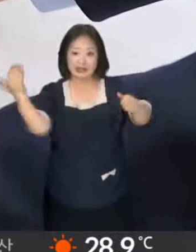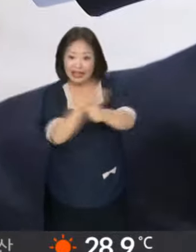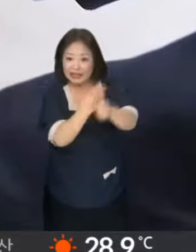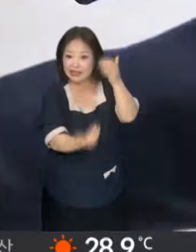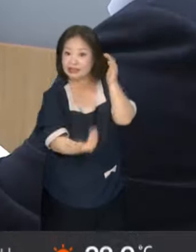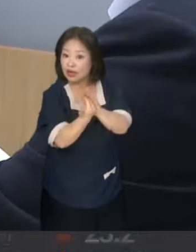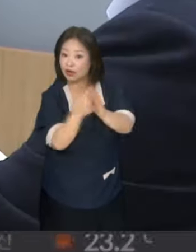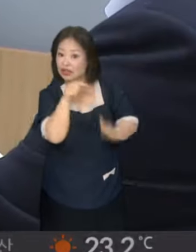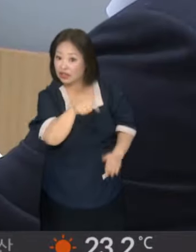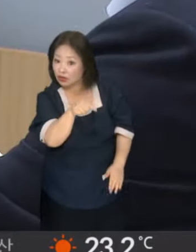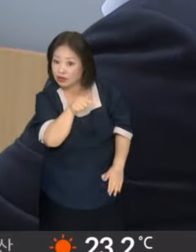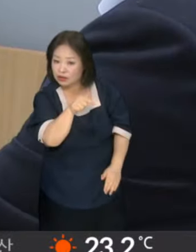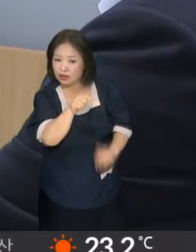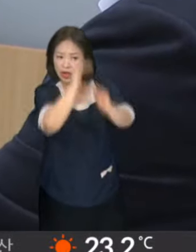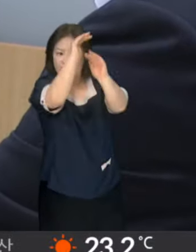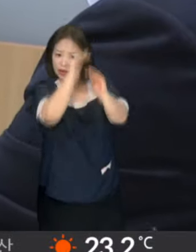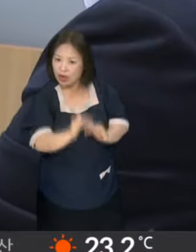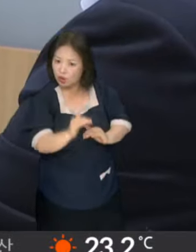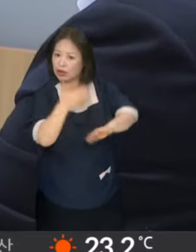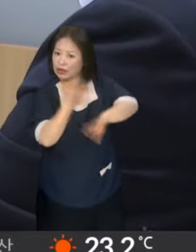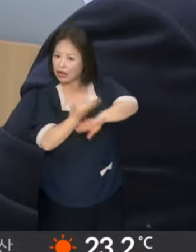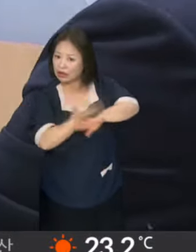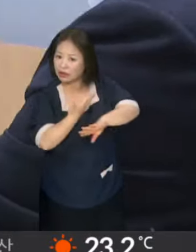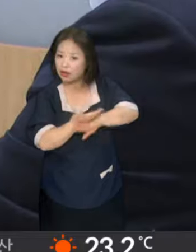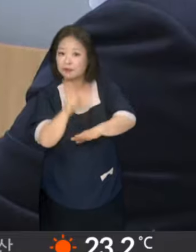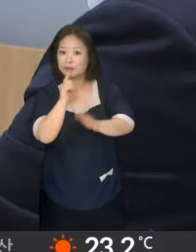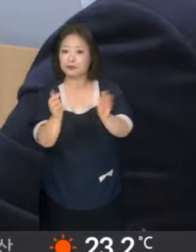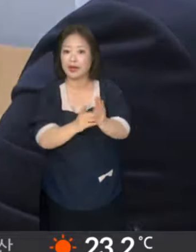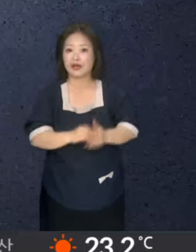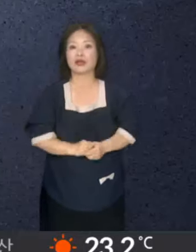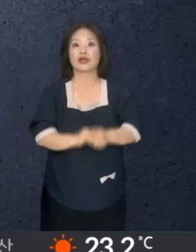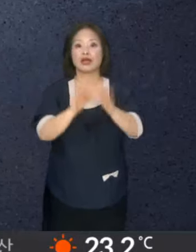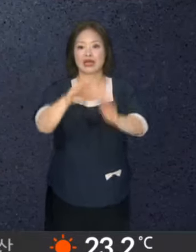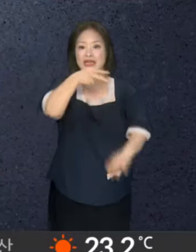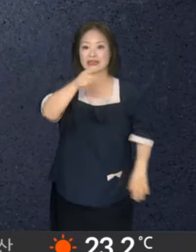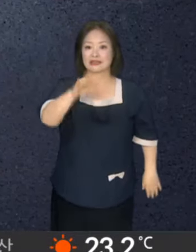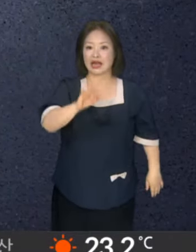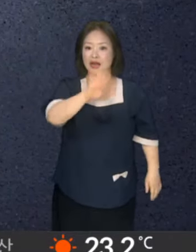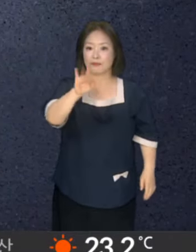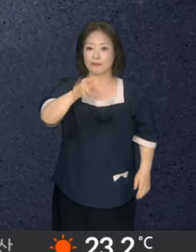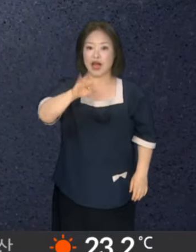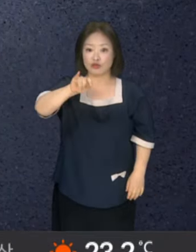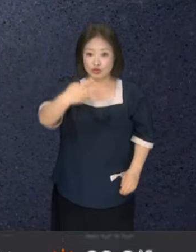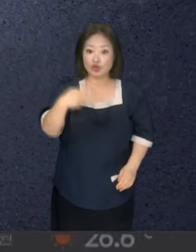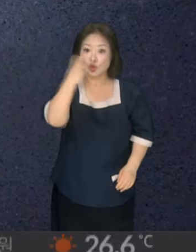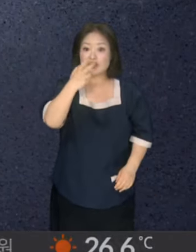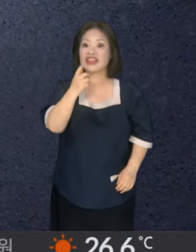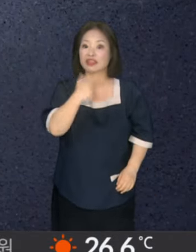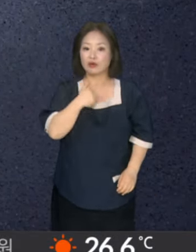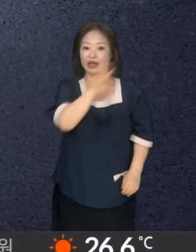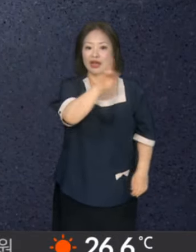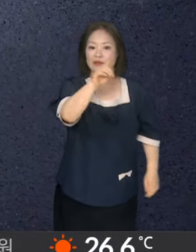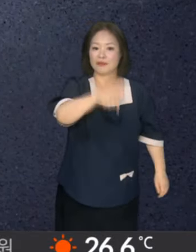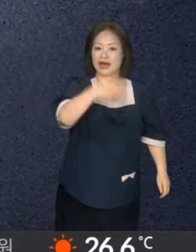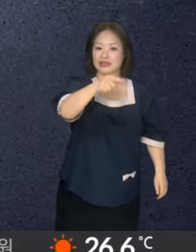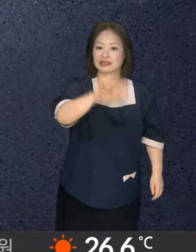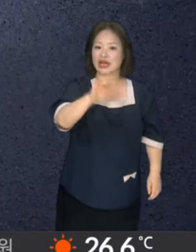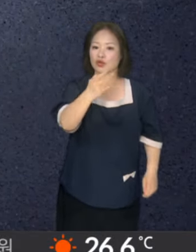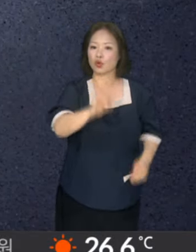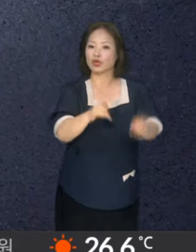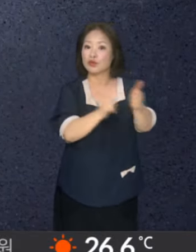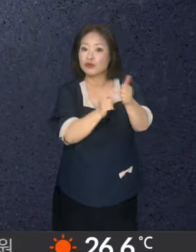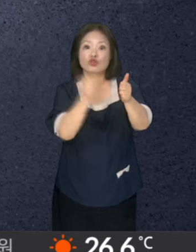사건 자체가 사실이 아니란 반론도 있습니다 쌍방울 대북송금 의욕을 수사했던 박상용 검사는